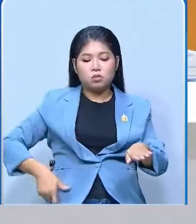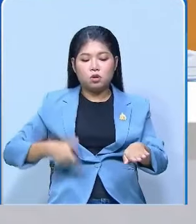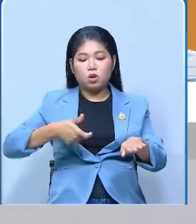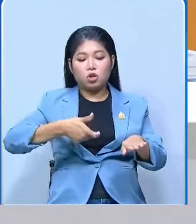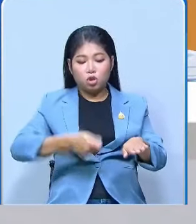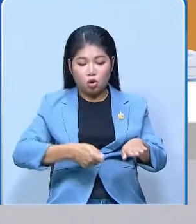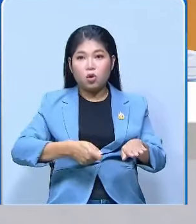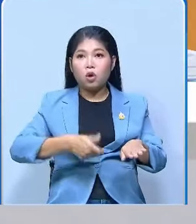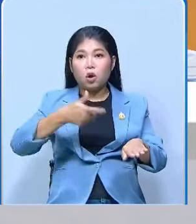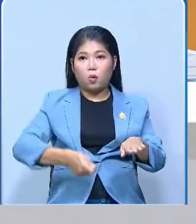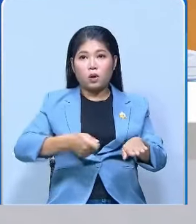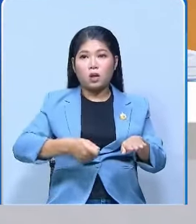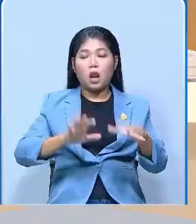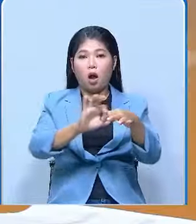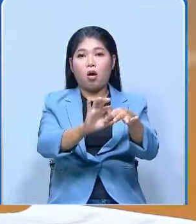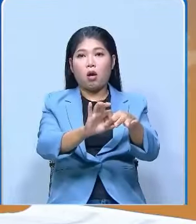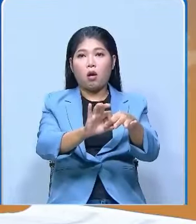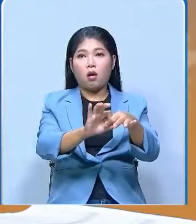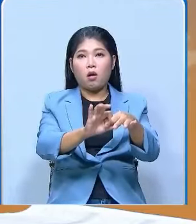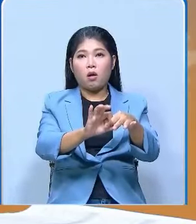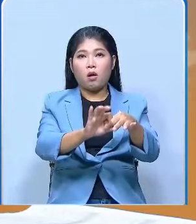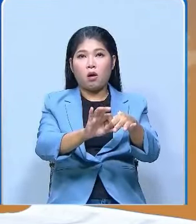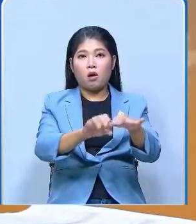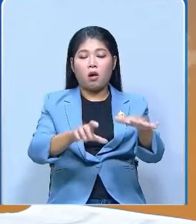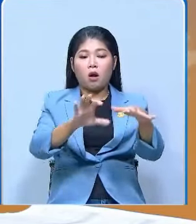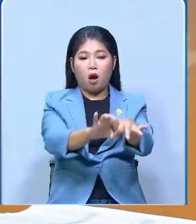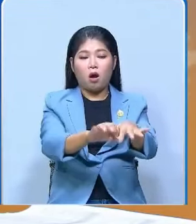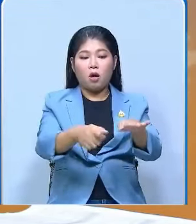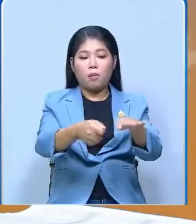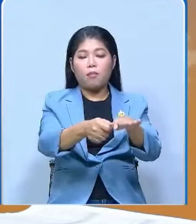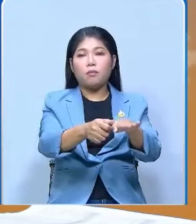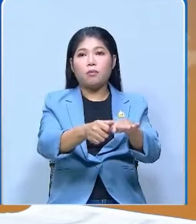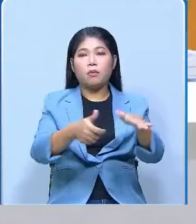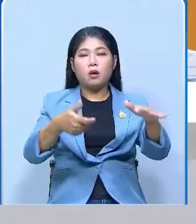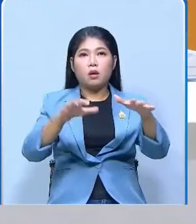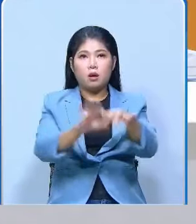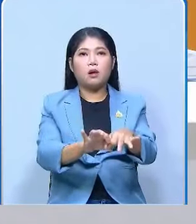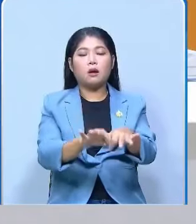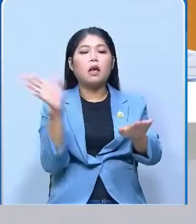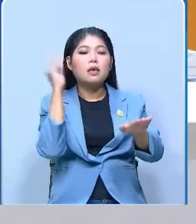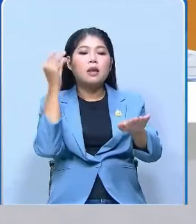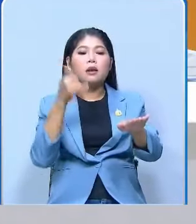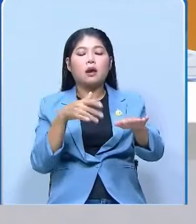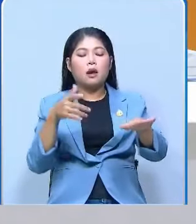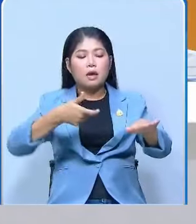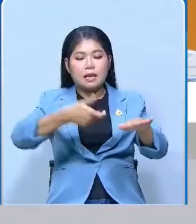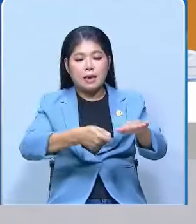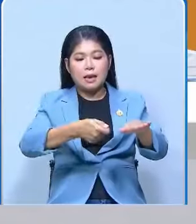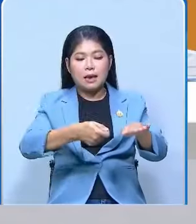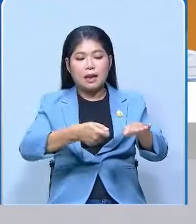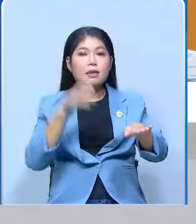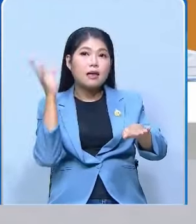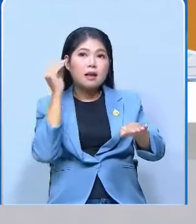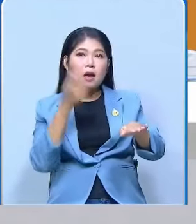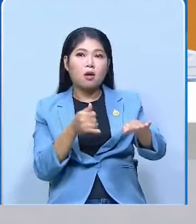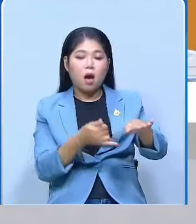หรือเปล่าว่าล็อกจริงหรือไม่จริง ผมกดตรงรีโมทใช่ไหมหรือไม่ก็กดตรงบานประตูเสร็จได้ยินเสียงครึกก็ผมก็ไปแล้ว นั่นเท่ากับว่าเป็นการ